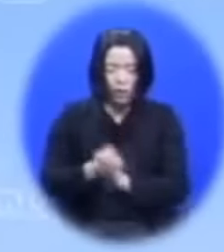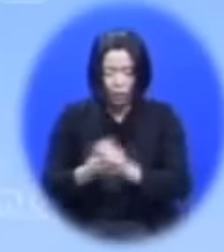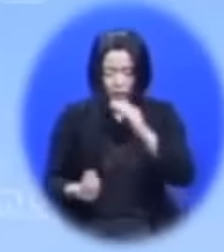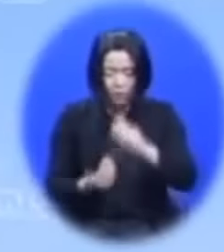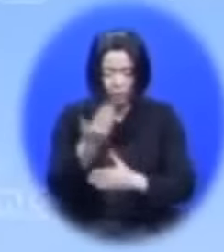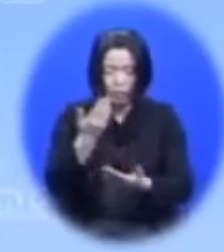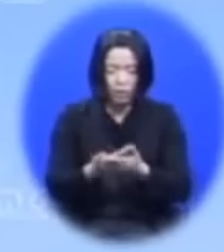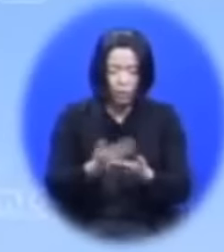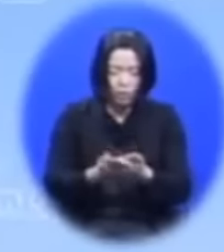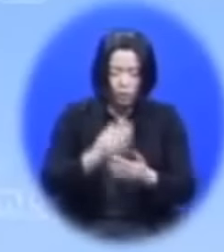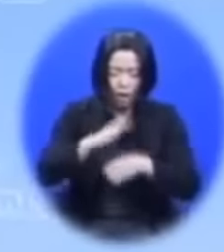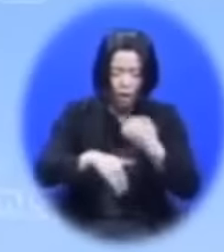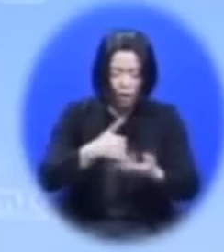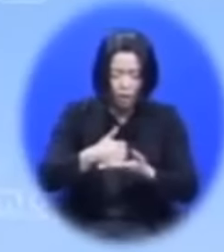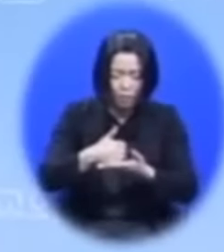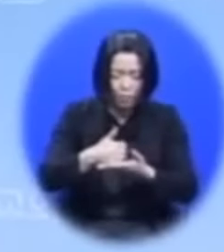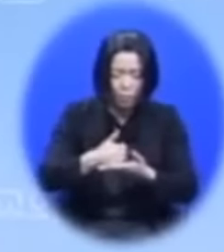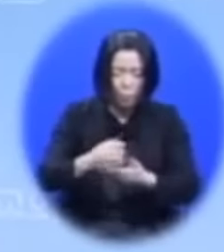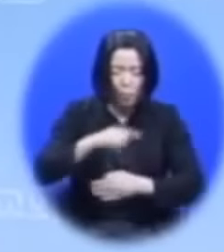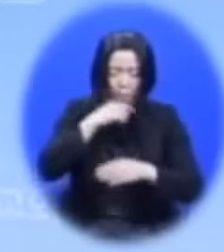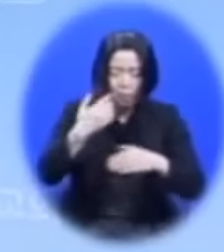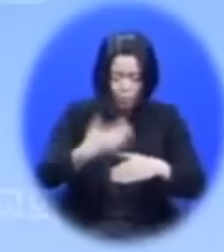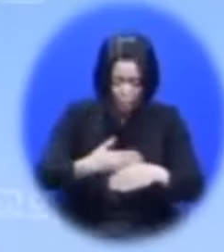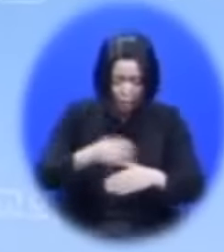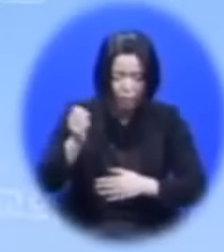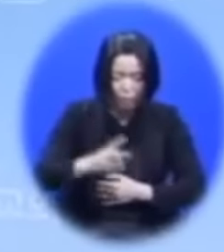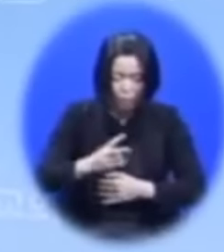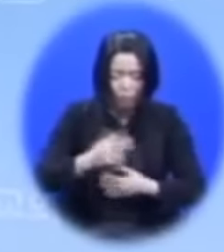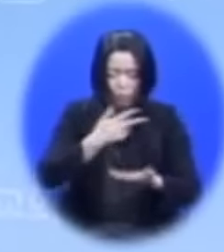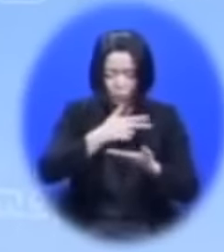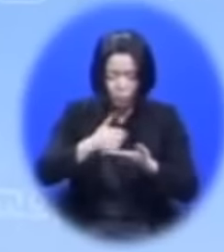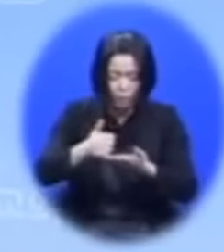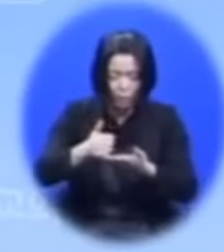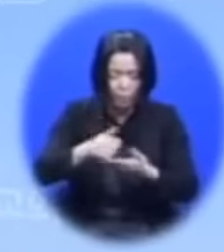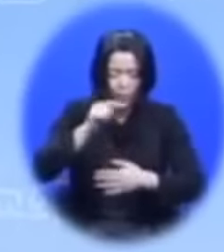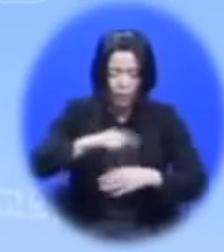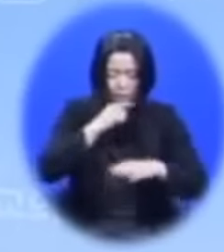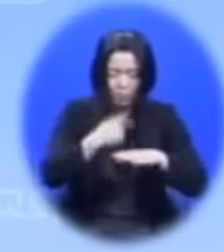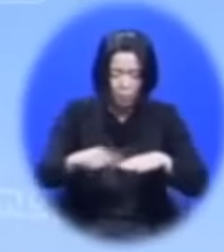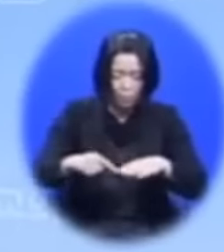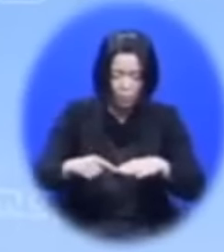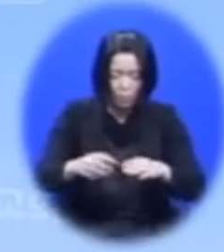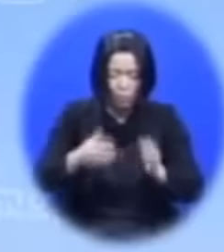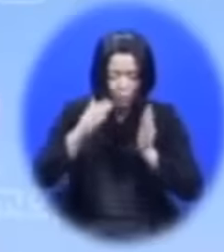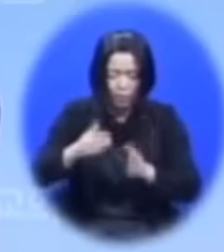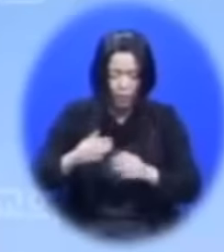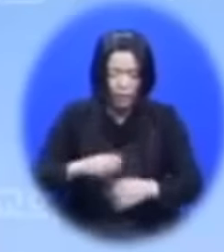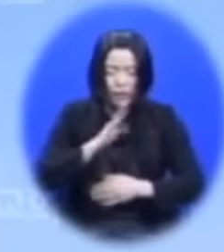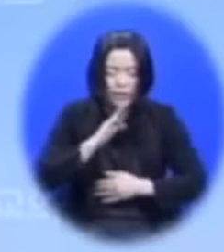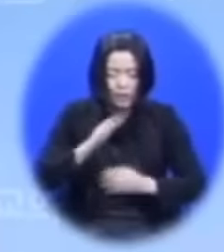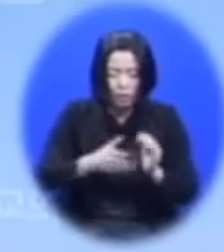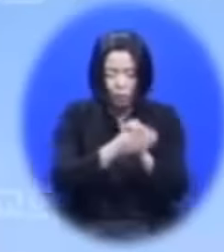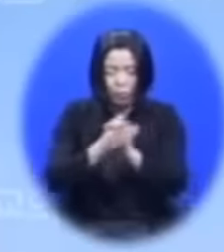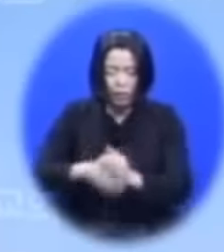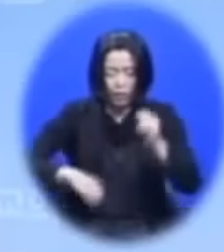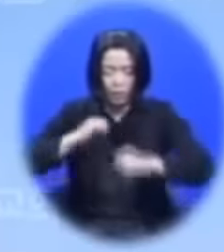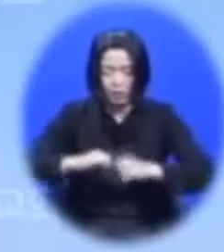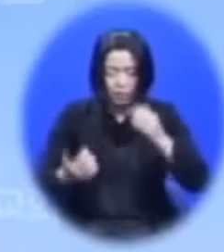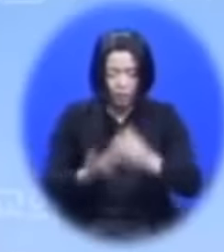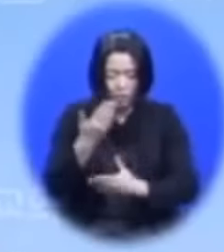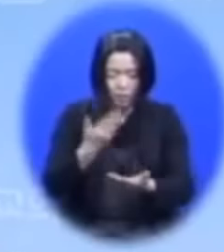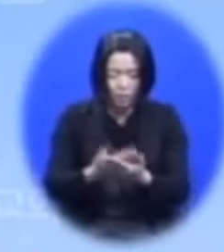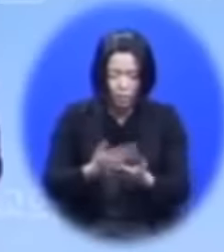하시고 하나님 북한과 주님 이 민족 간에 진정한 화해의 역사가 일어나게